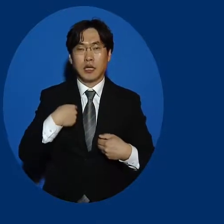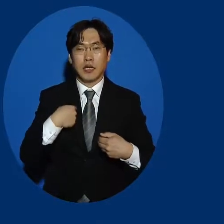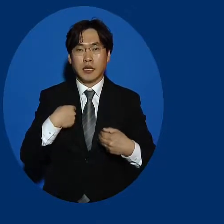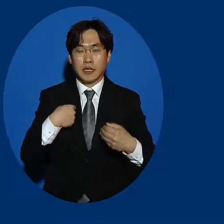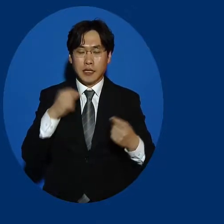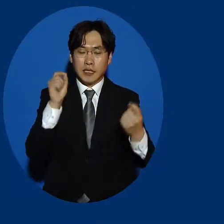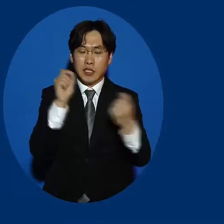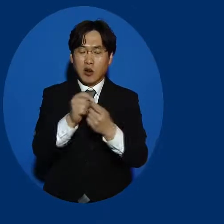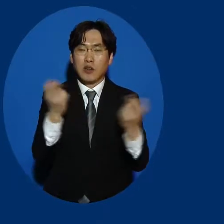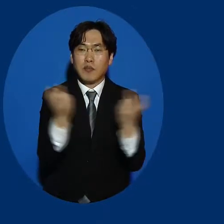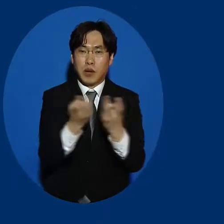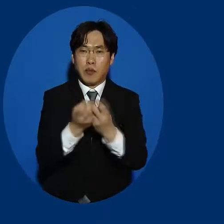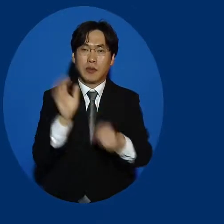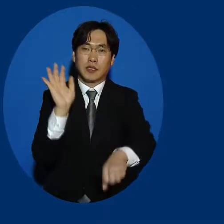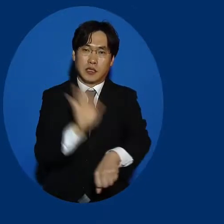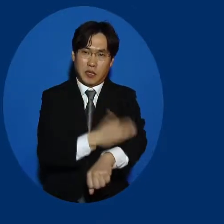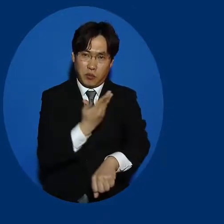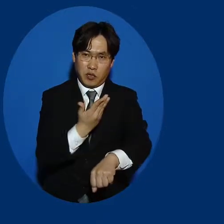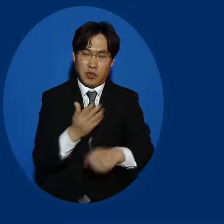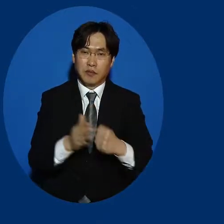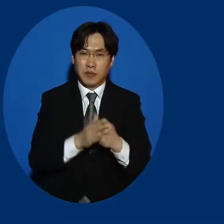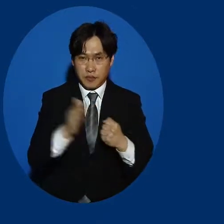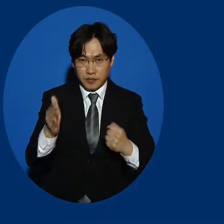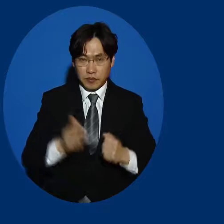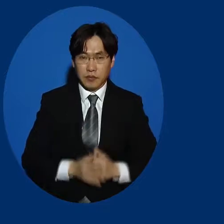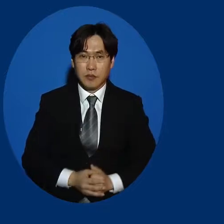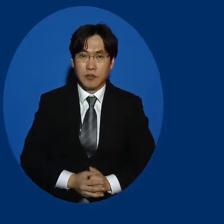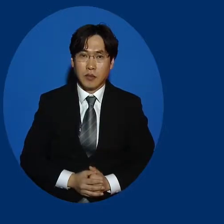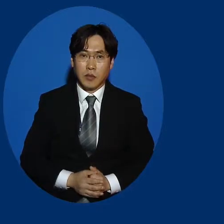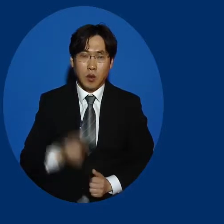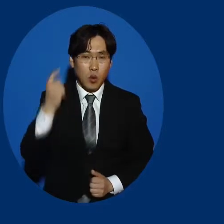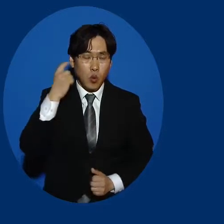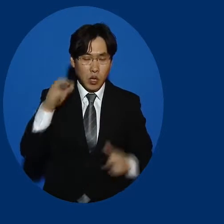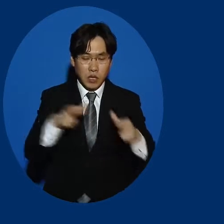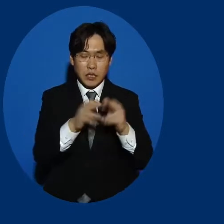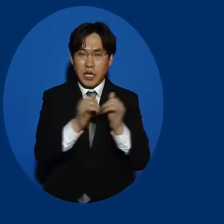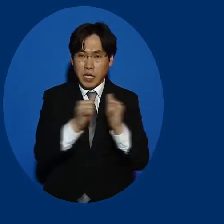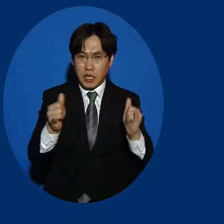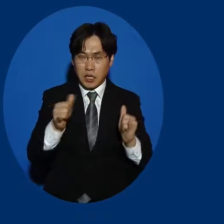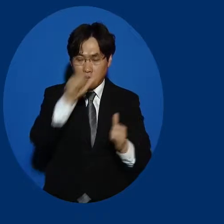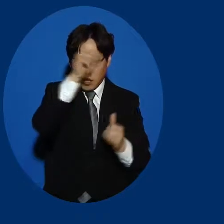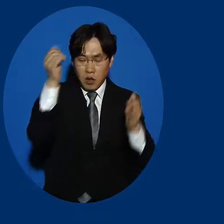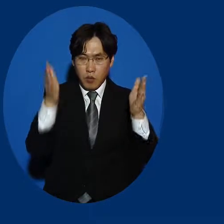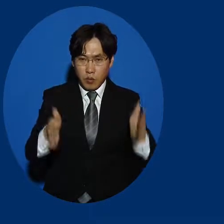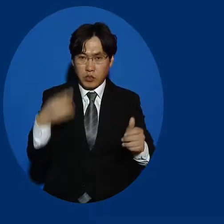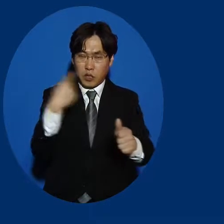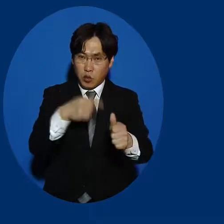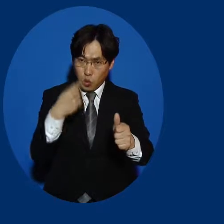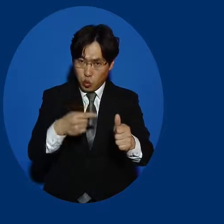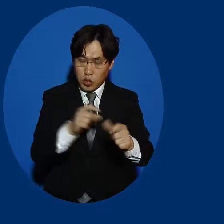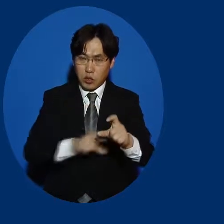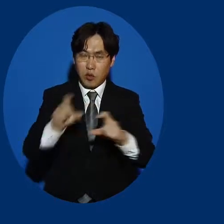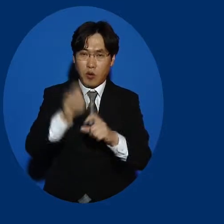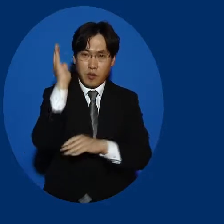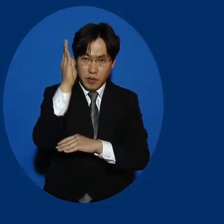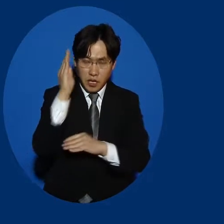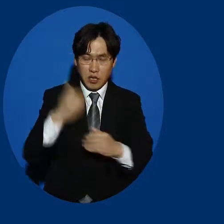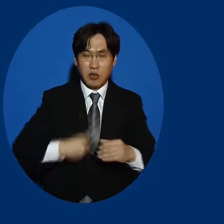있기 때문이 아닐까라는 생각이 듭니다. 왜 장애인 평생교육이 더욱더 강조되어야 할까요?